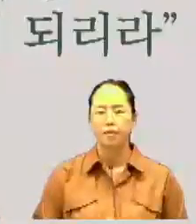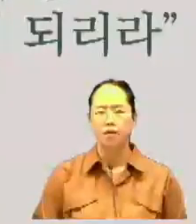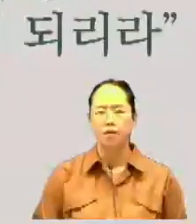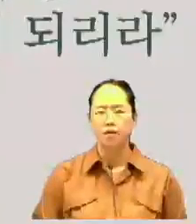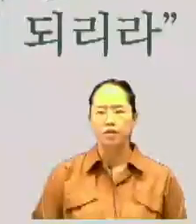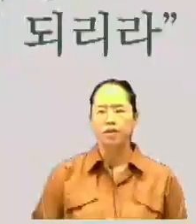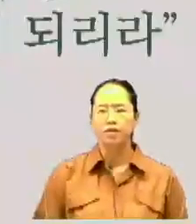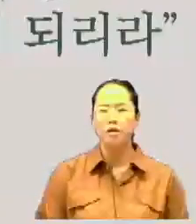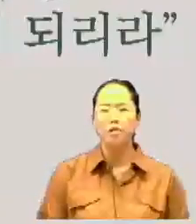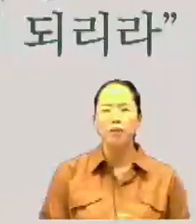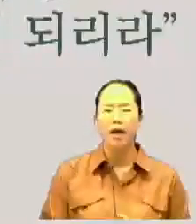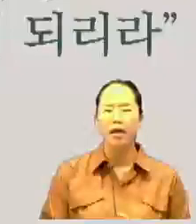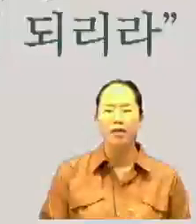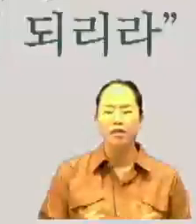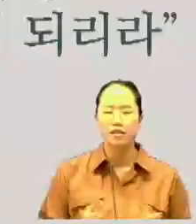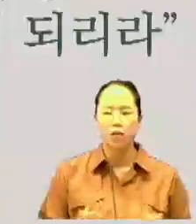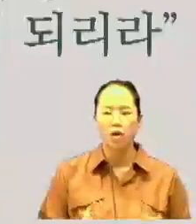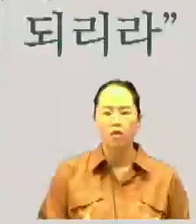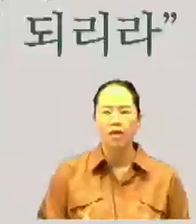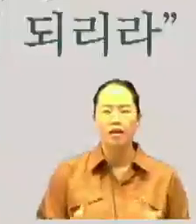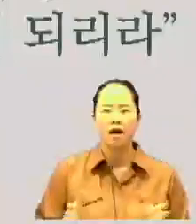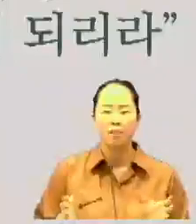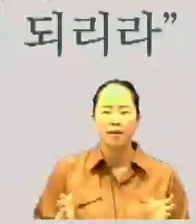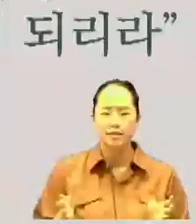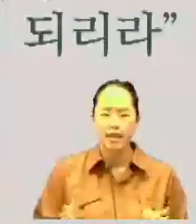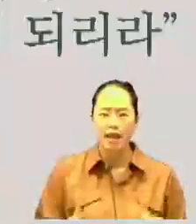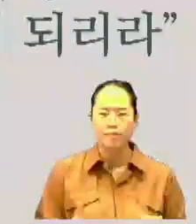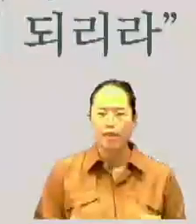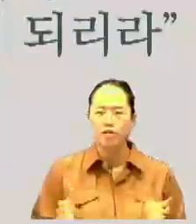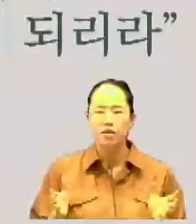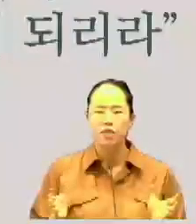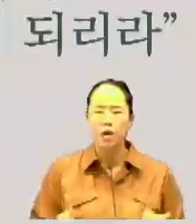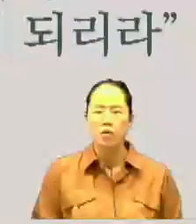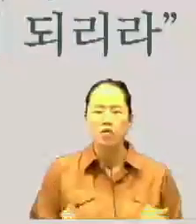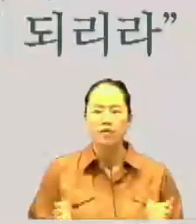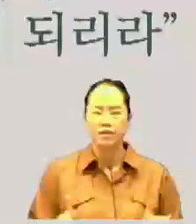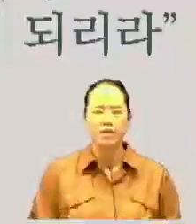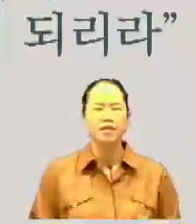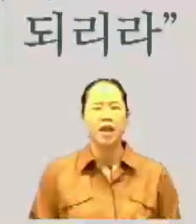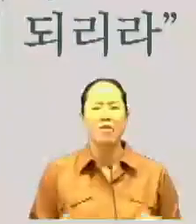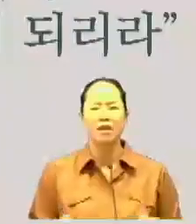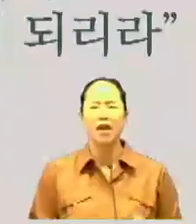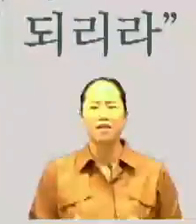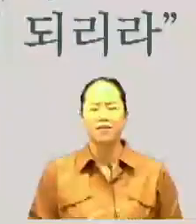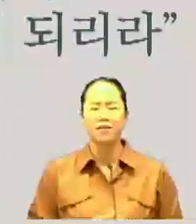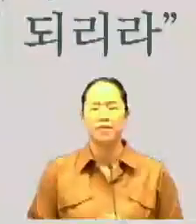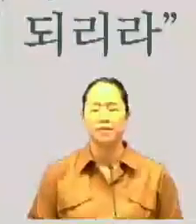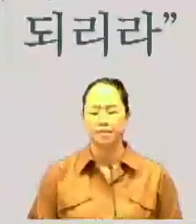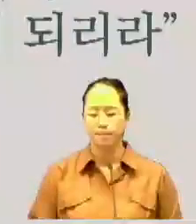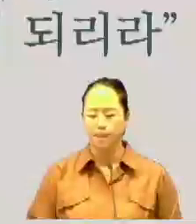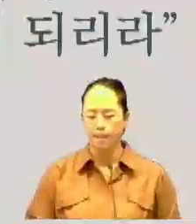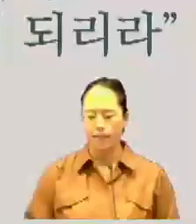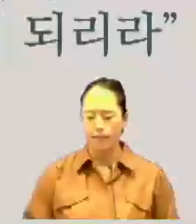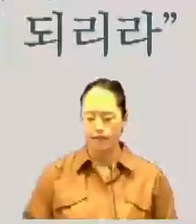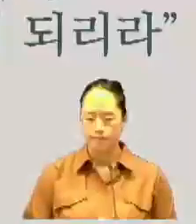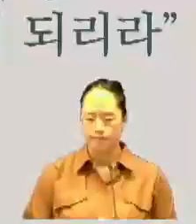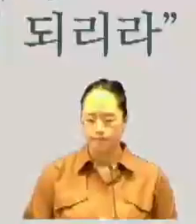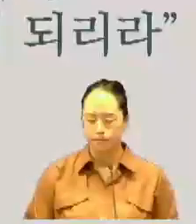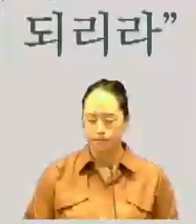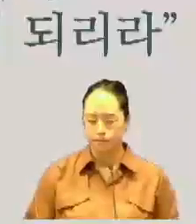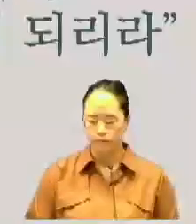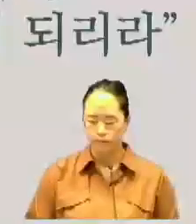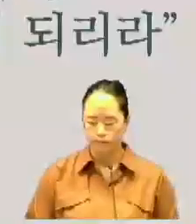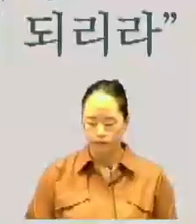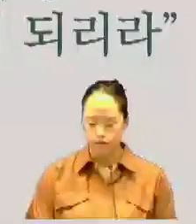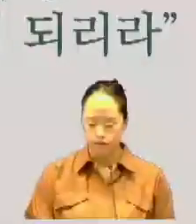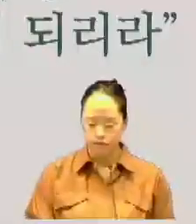虽像朱红，必变成雪白。没有，这个世上没有一个人是因为他有的这个罪